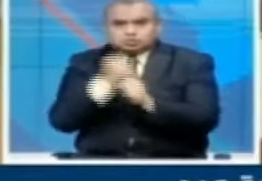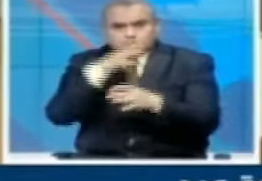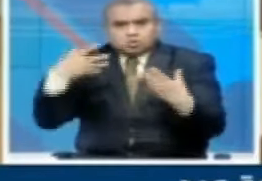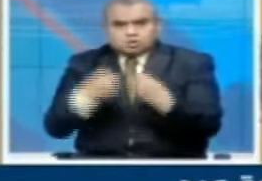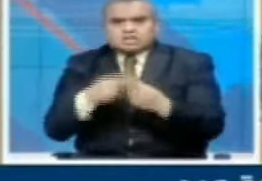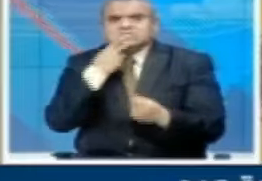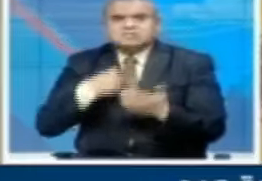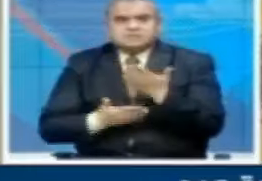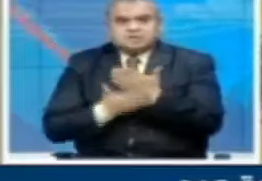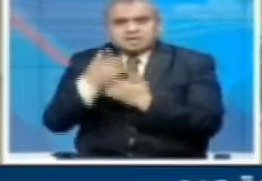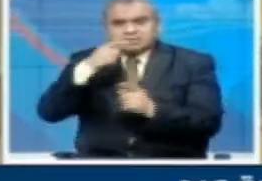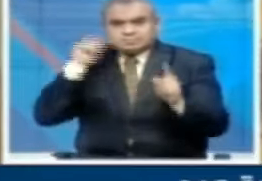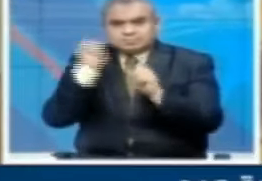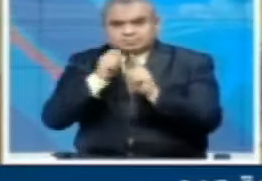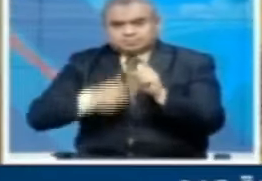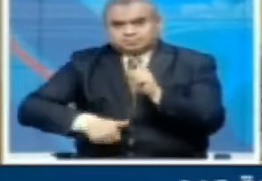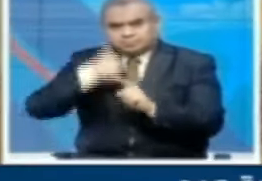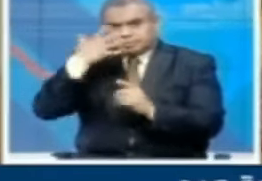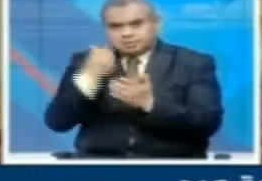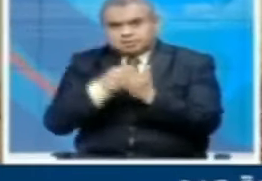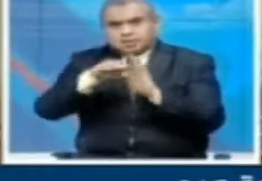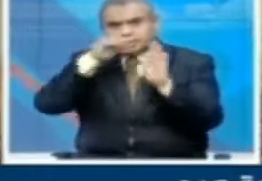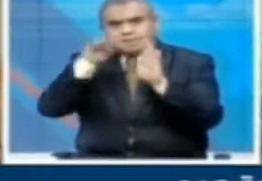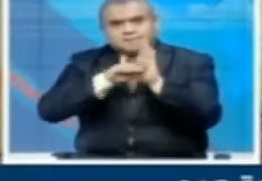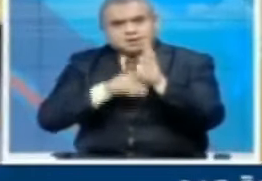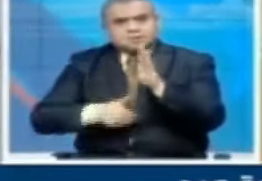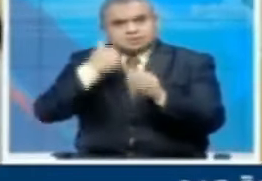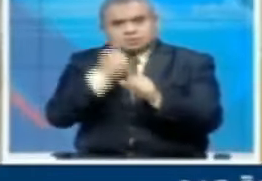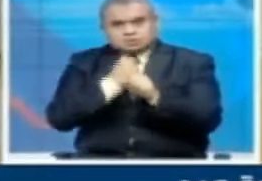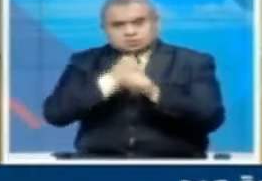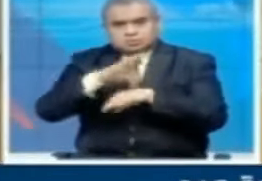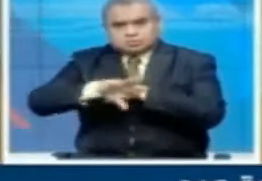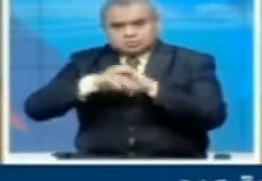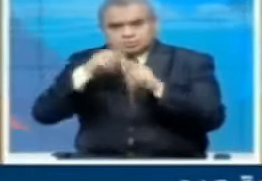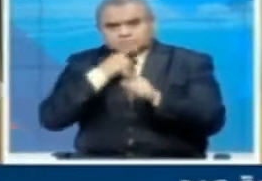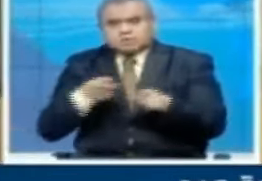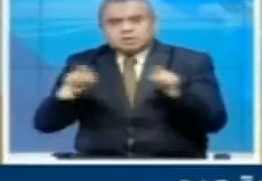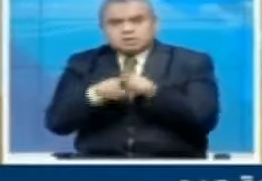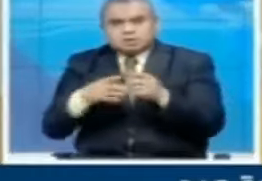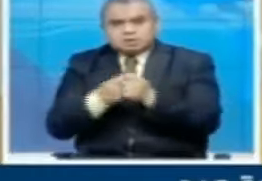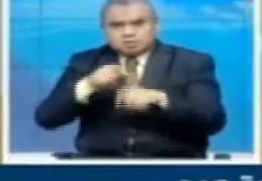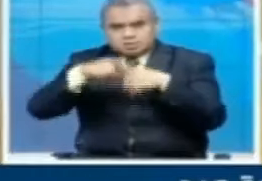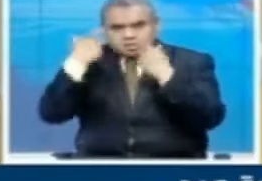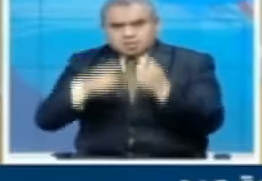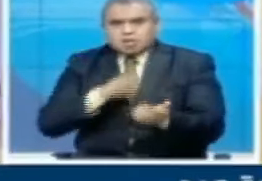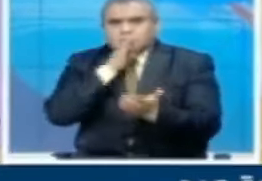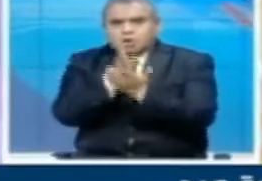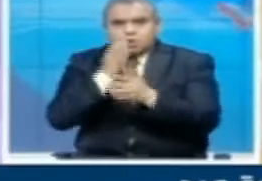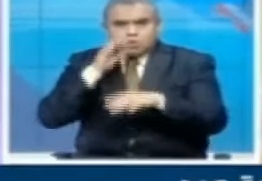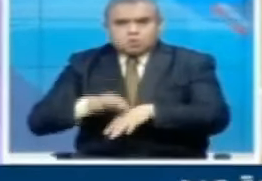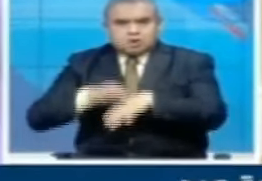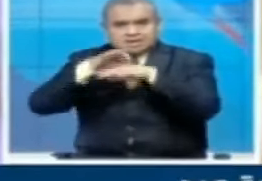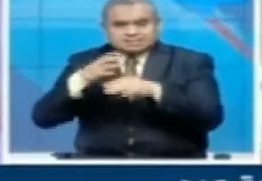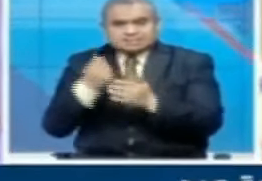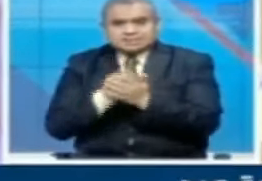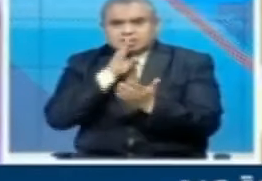المجتمع، خاصة مع تطبيق برامج تأهيلية وإصلاحية تتماشى مع الاستراتيجية الوطنية لحقوق الإنسان ومعايير